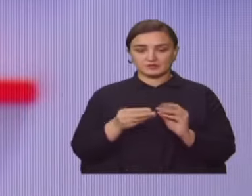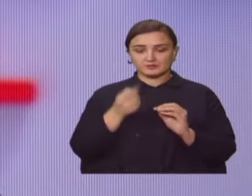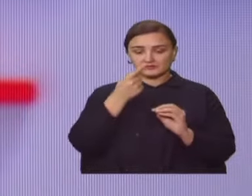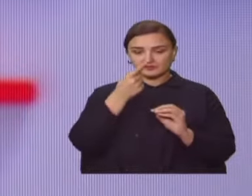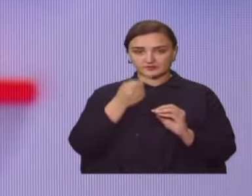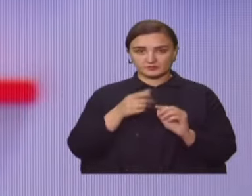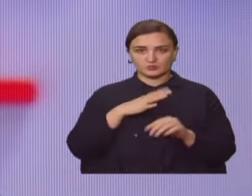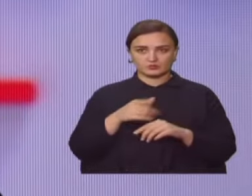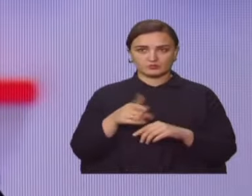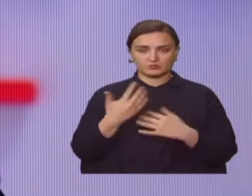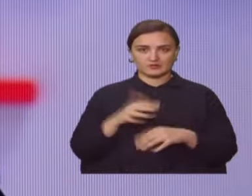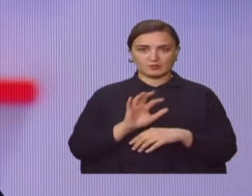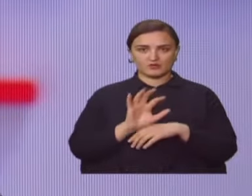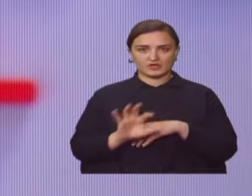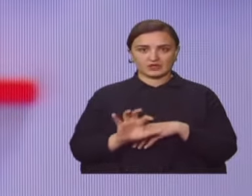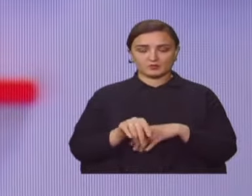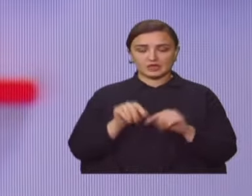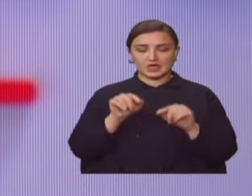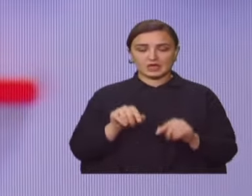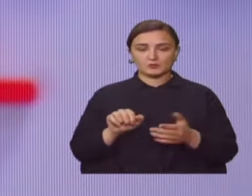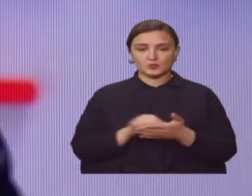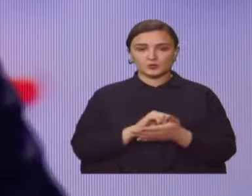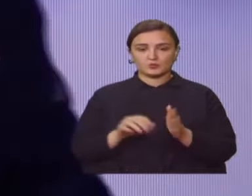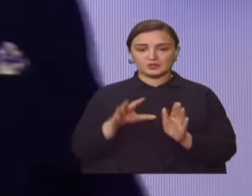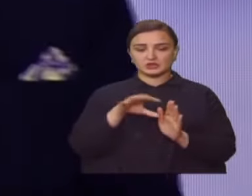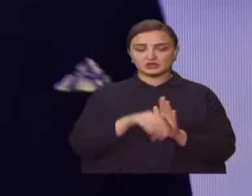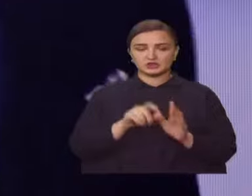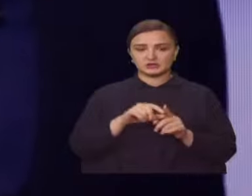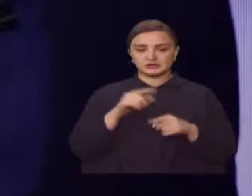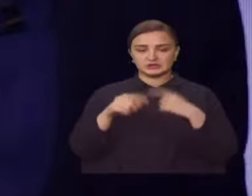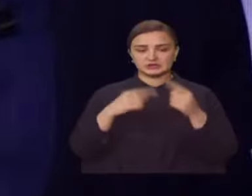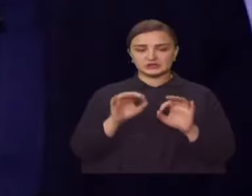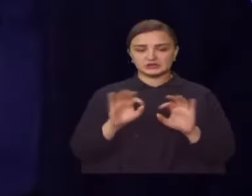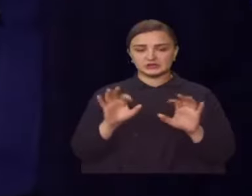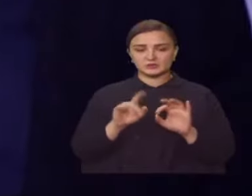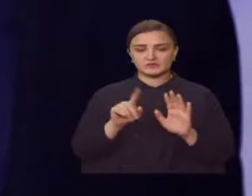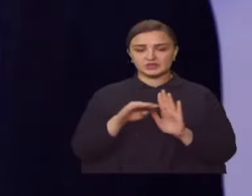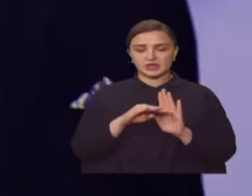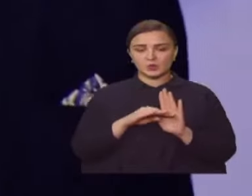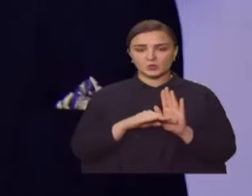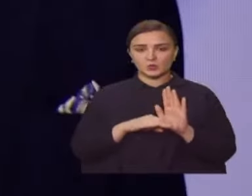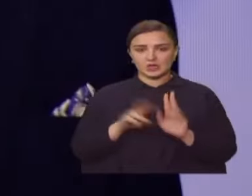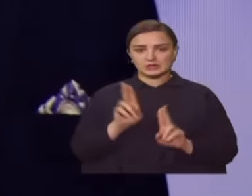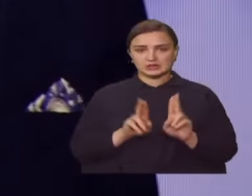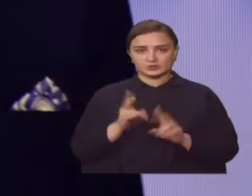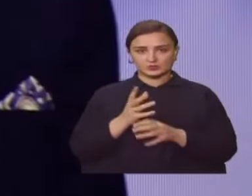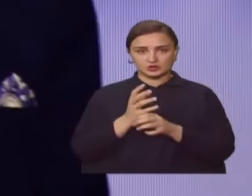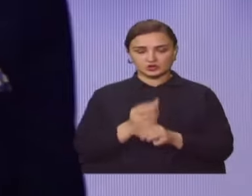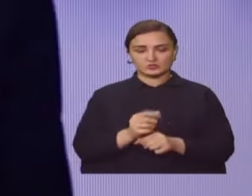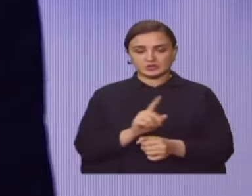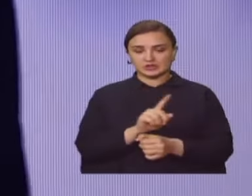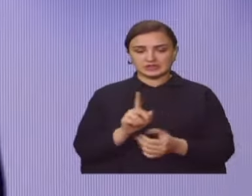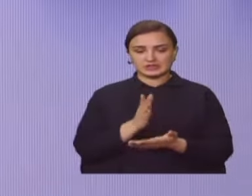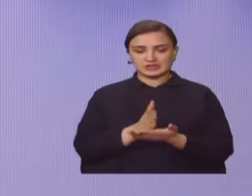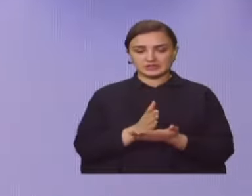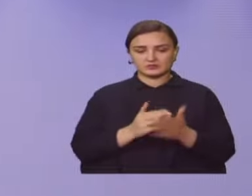იყო გამოქვეყნებული. ამ რეპორტში ერთის მხრივ საუბარია იმაზე, რომ გარკვეული რეგულაციები უნდა შემცირდეს, რომელიც არსებობს და